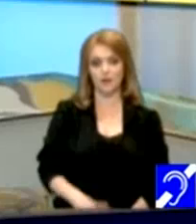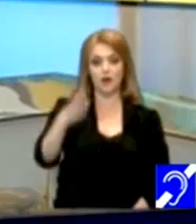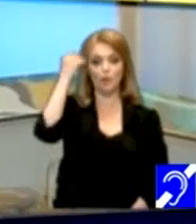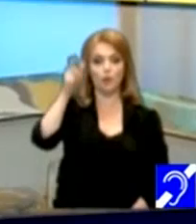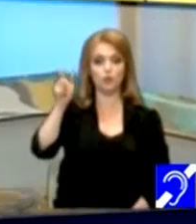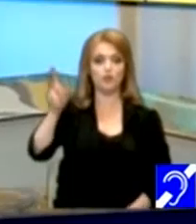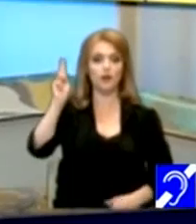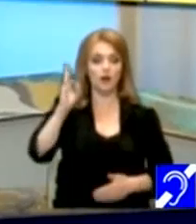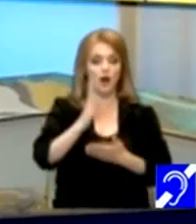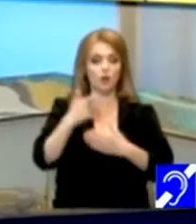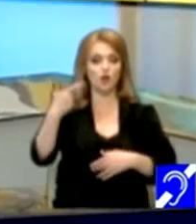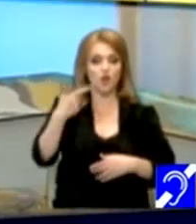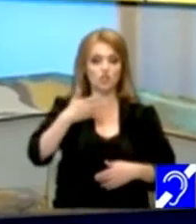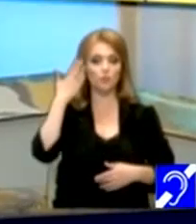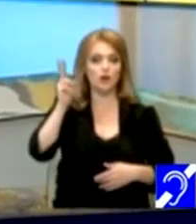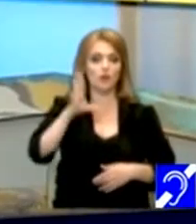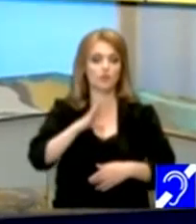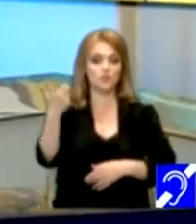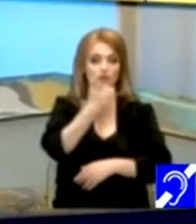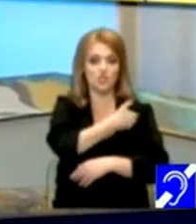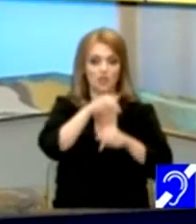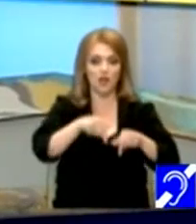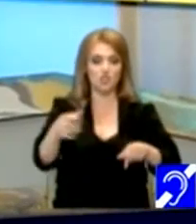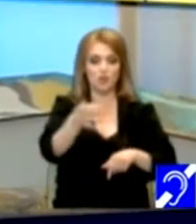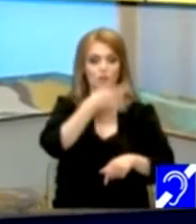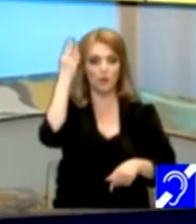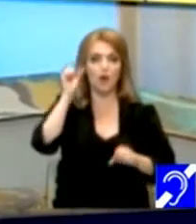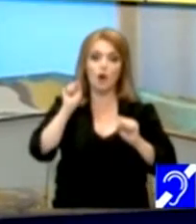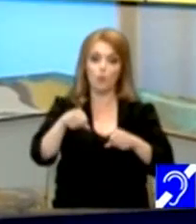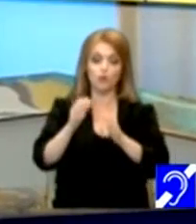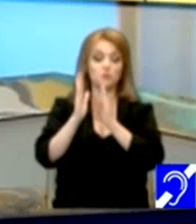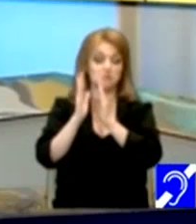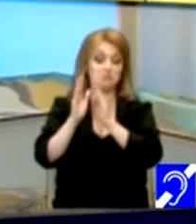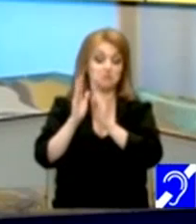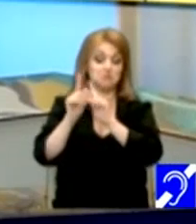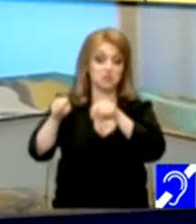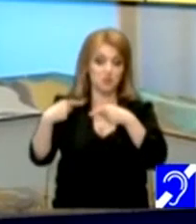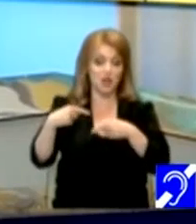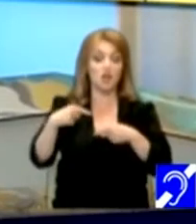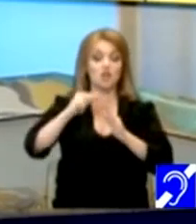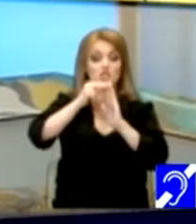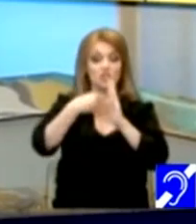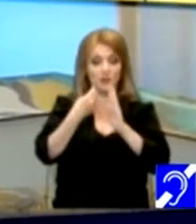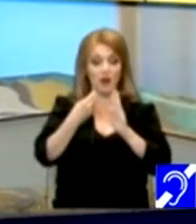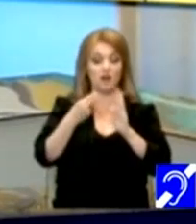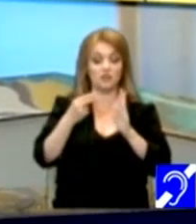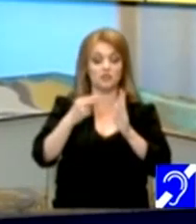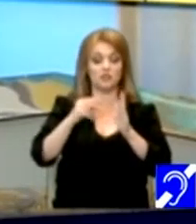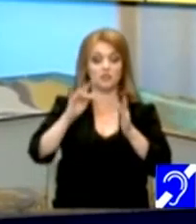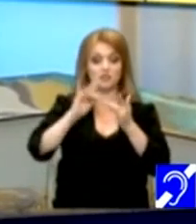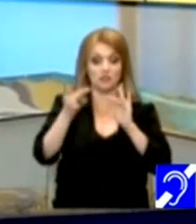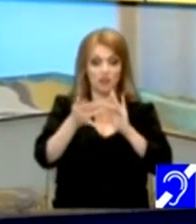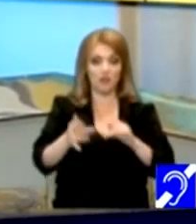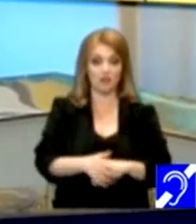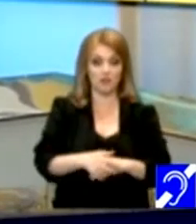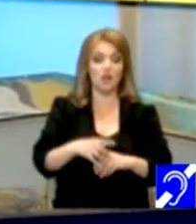Basarabenii cu cetățenie română care s-au vaccinat în Republica Moldova pot solicita certificatul digital european intrat în vigoare de la 1